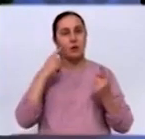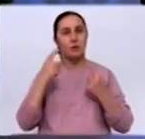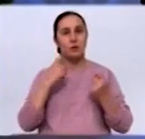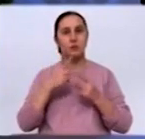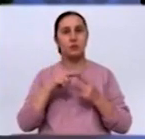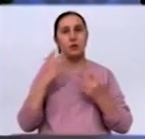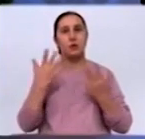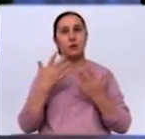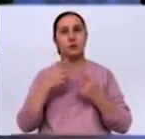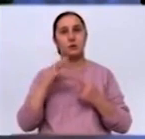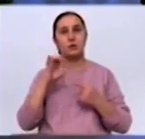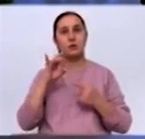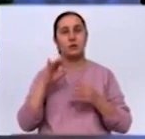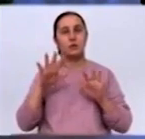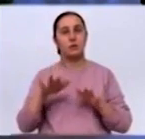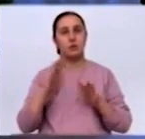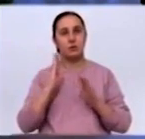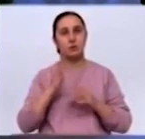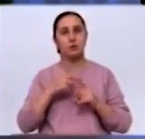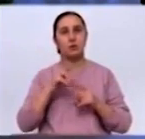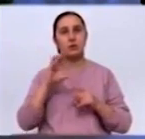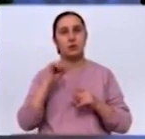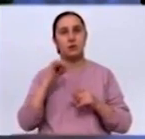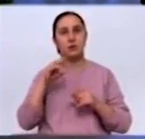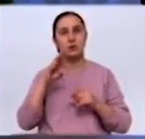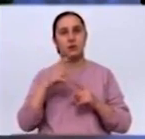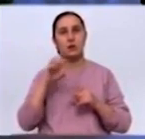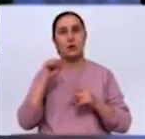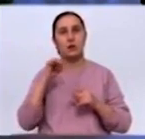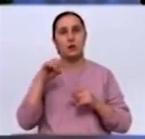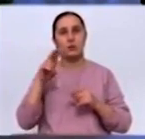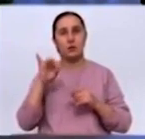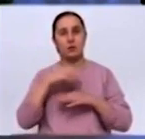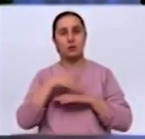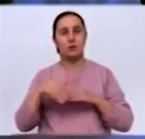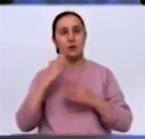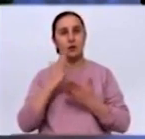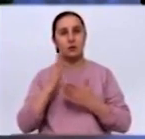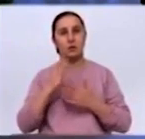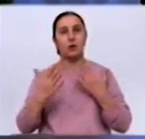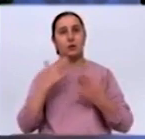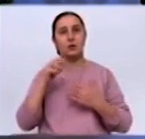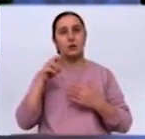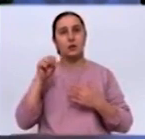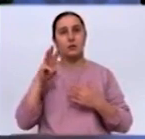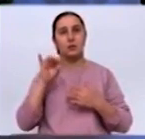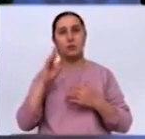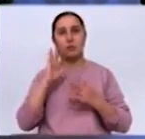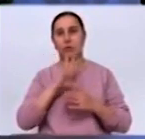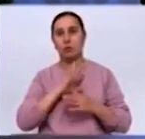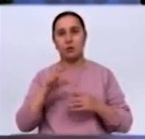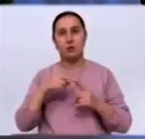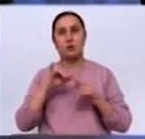ma'lumotlarini qaysidir serverga joylashtirganingizda saytingiz IP manzilga ega bo'ladi. Agar domen bo'lmaganda